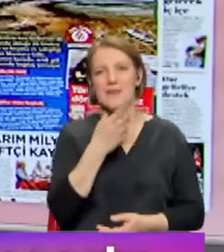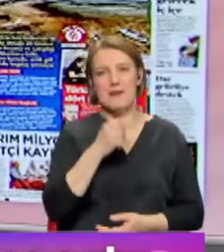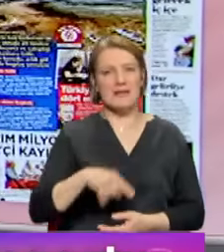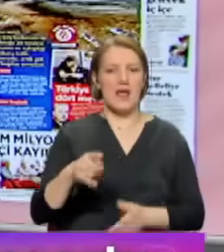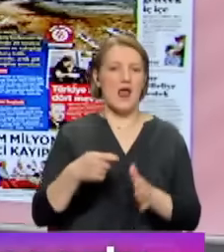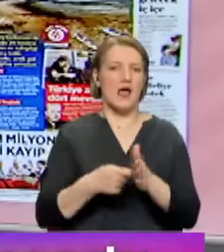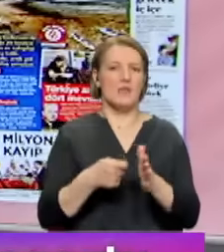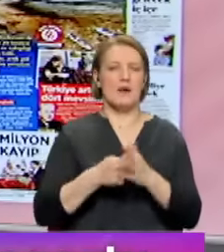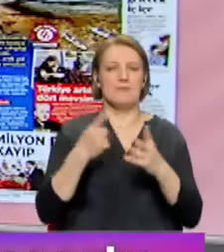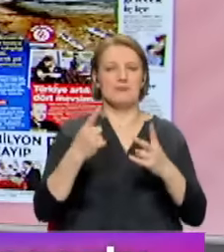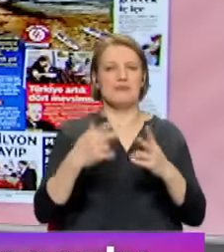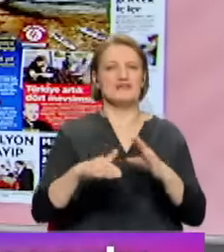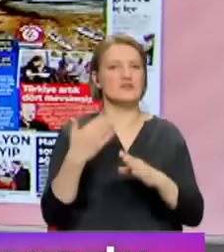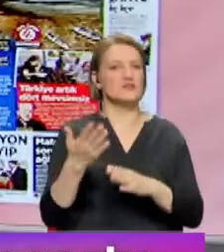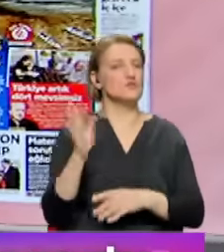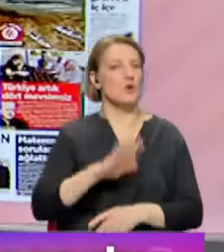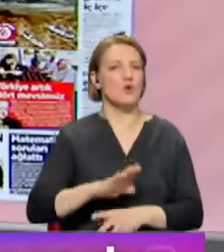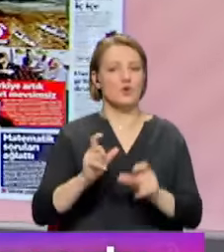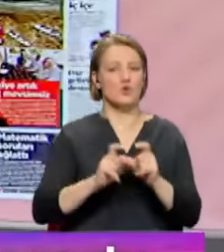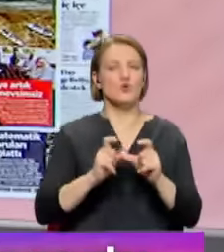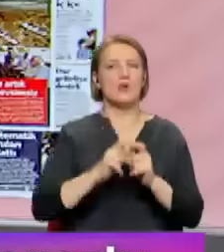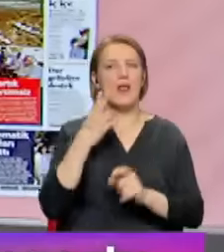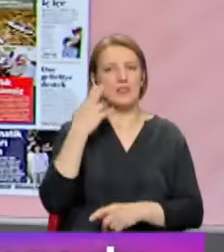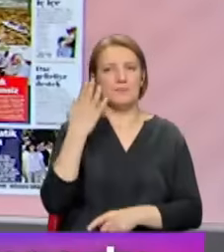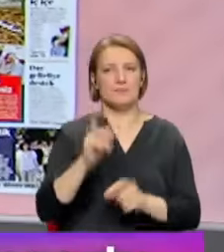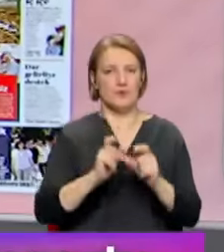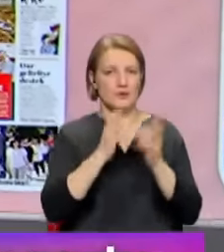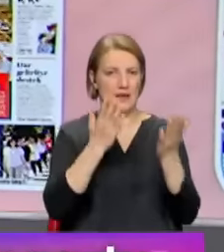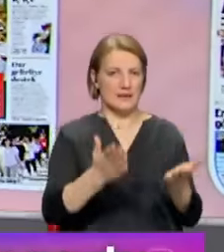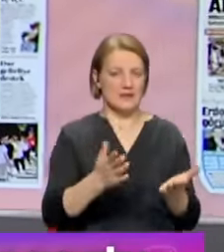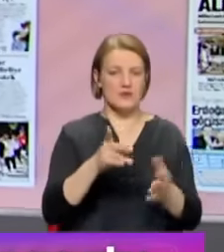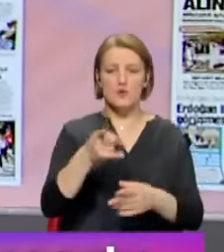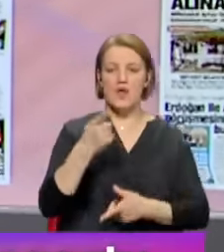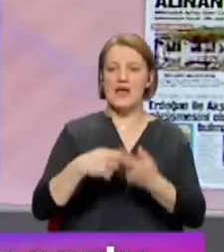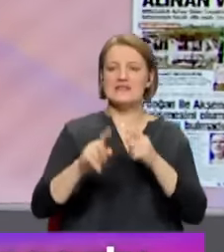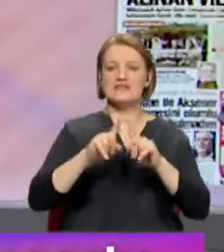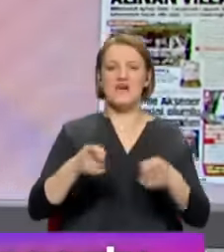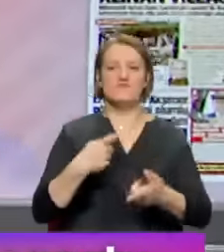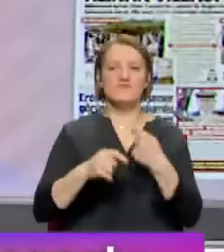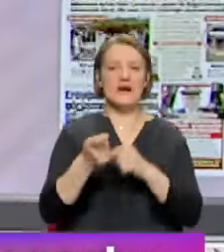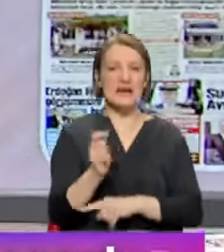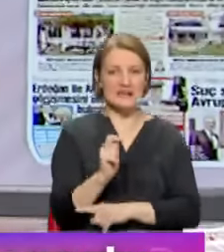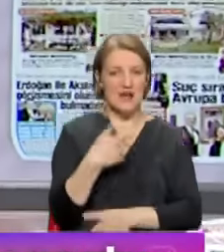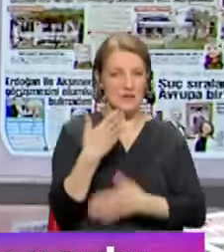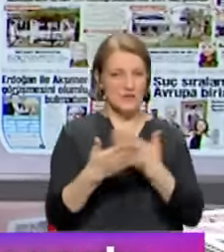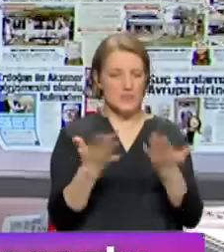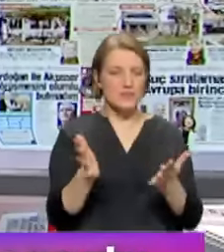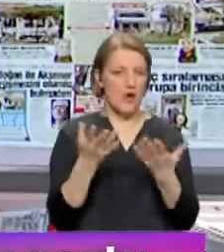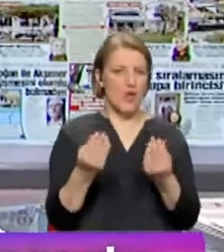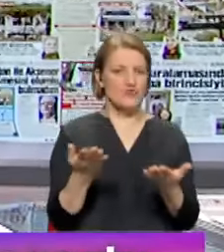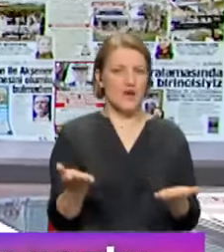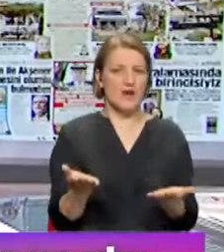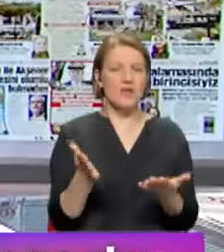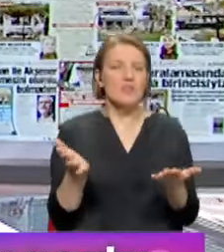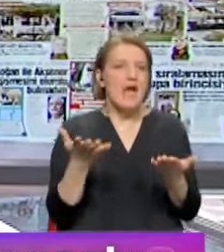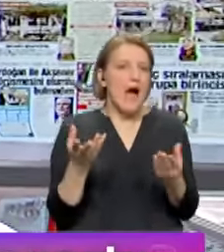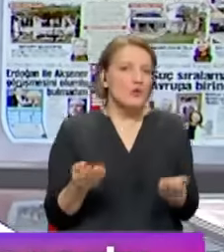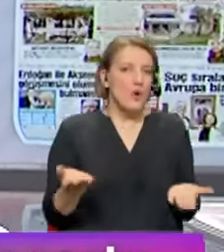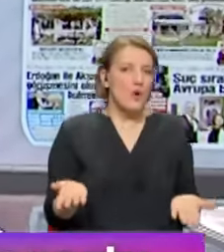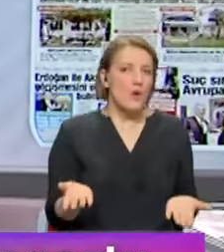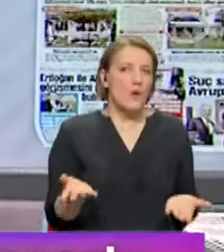emekliler adına bir mesaj. Sonra Gönül Hanım, günaydınlar. Şu esnaf kredisinden de bahseder misiniz? Ne olacak? Hani ne oluyor